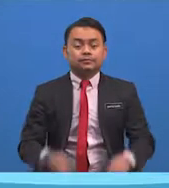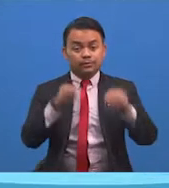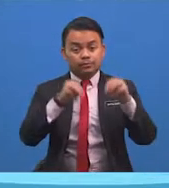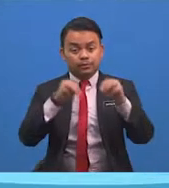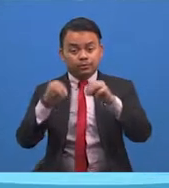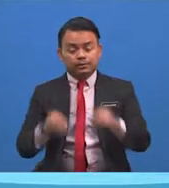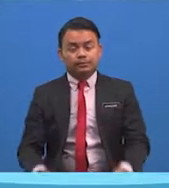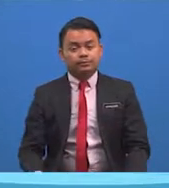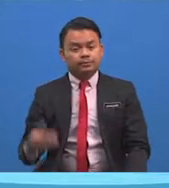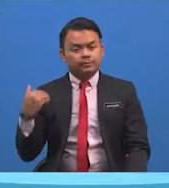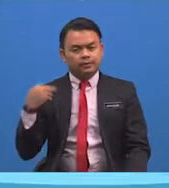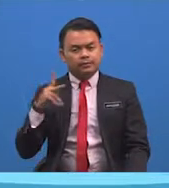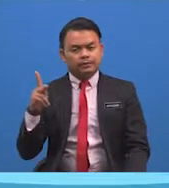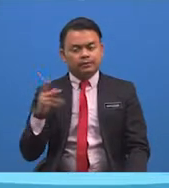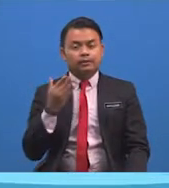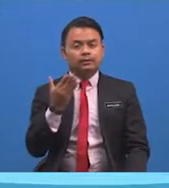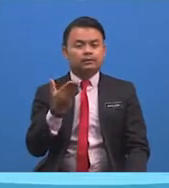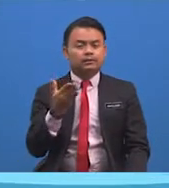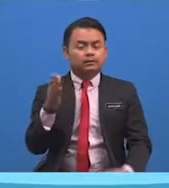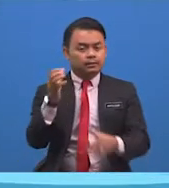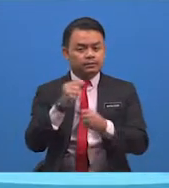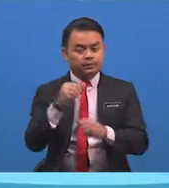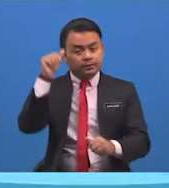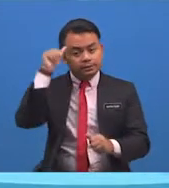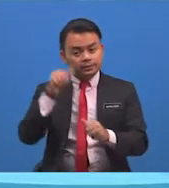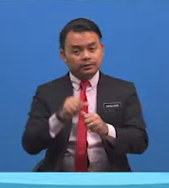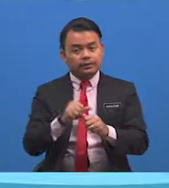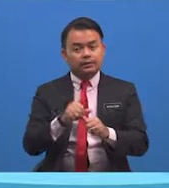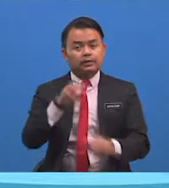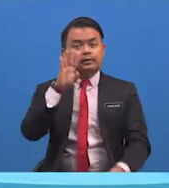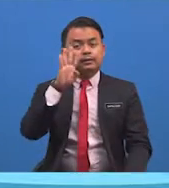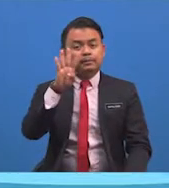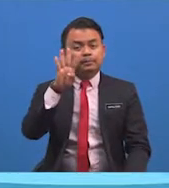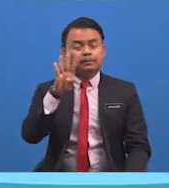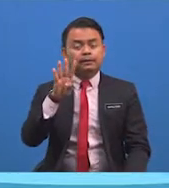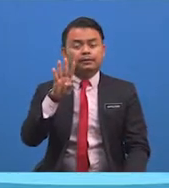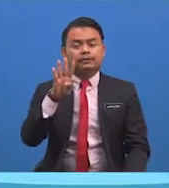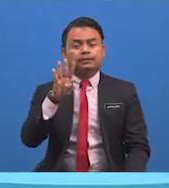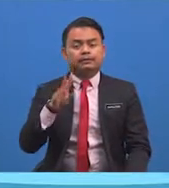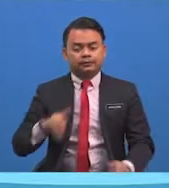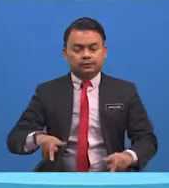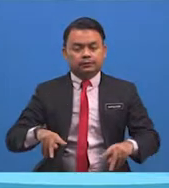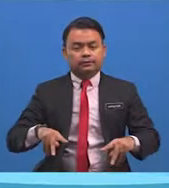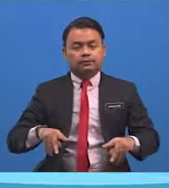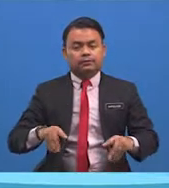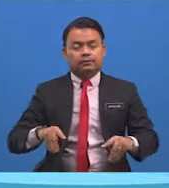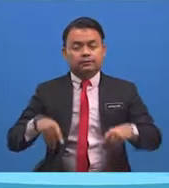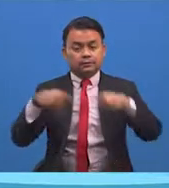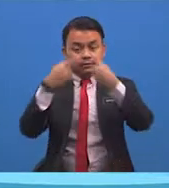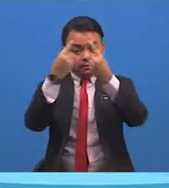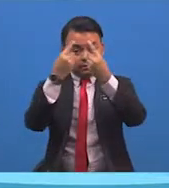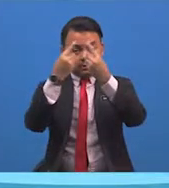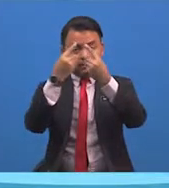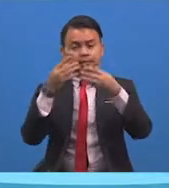Murid-murid, adakah anda dapat mengingat keempat-empat kesan pemanasan global